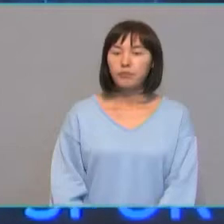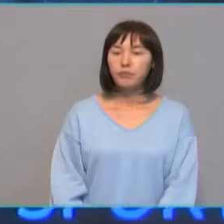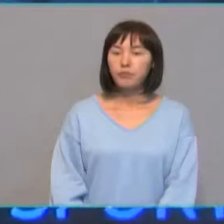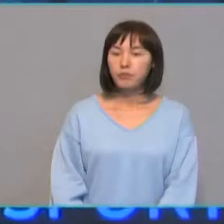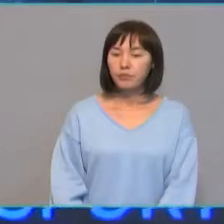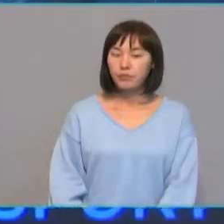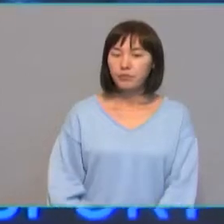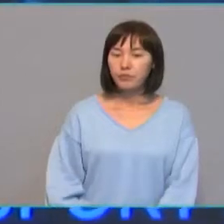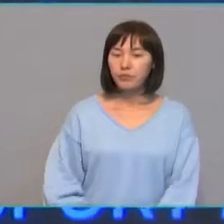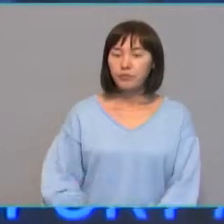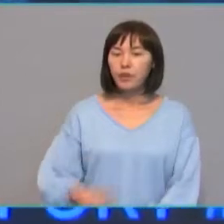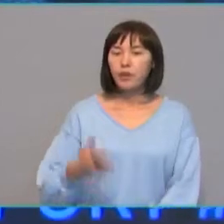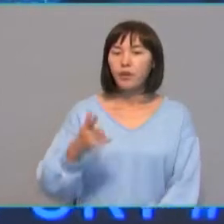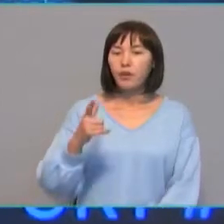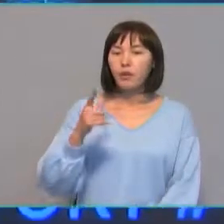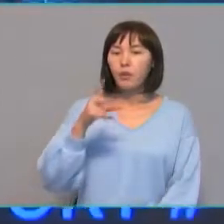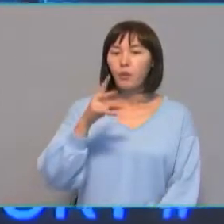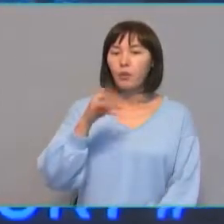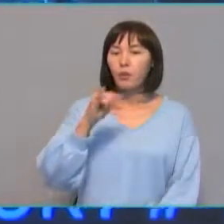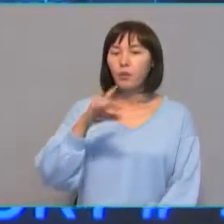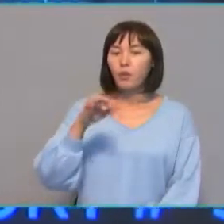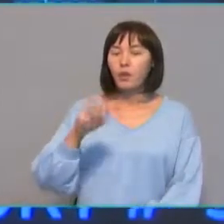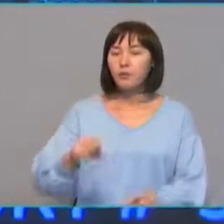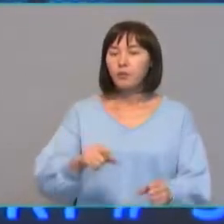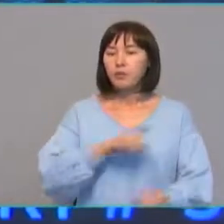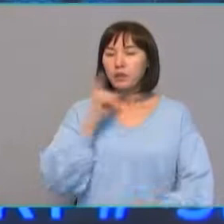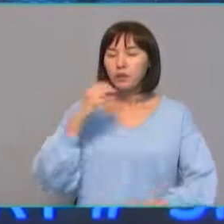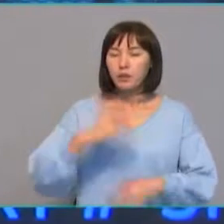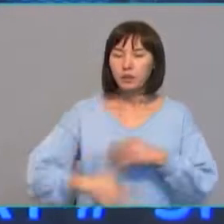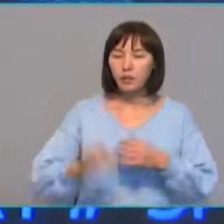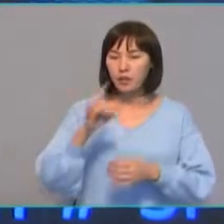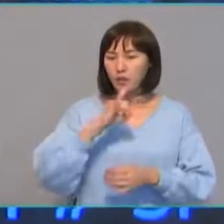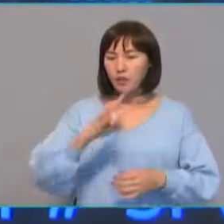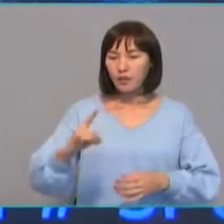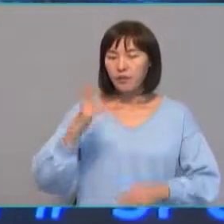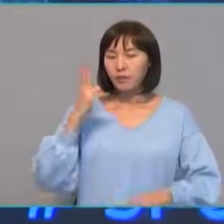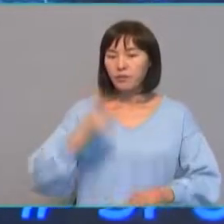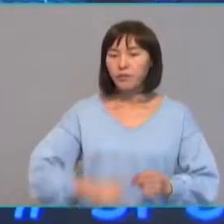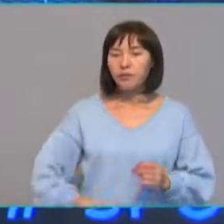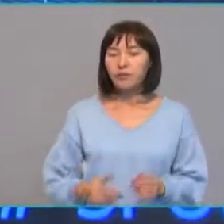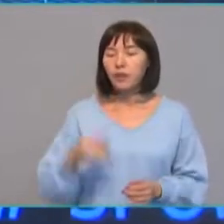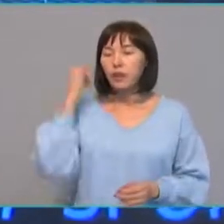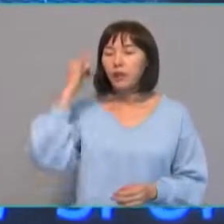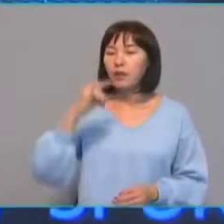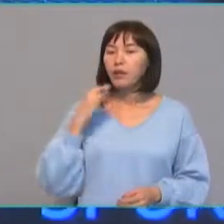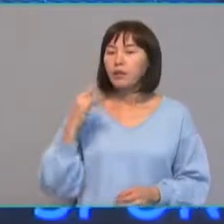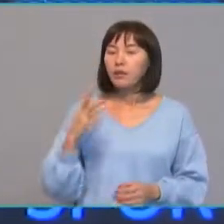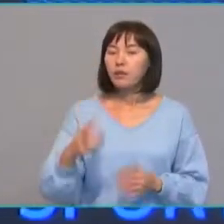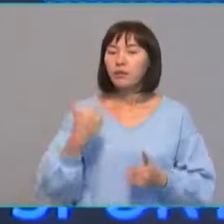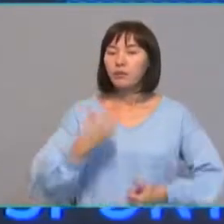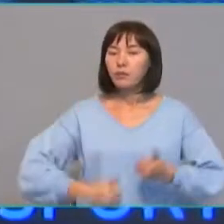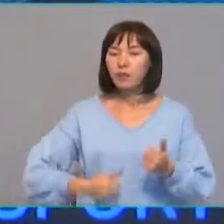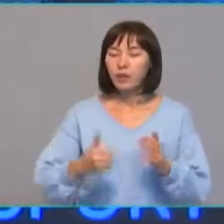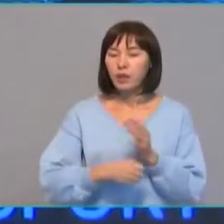Кезек спорт жаңалықтарында Монголия астанасы Улан-Баторда бокстан жастар арасындағы Азия чемпионаты аяқталды. Қазақстандықтар құрлық